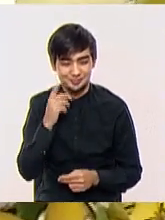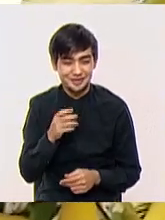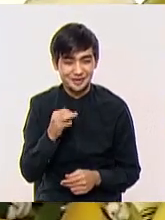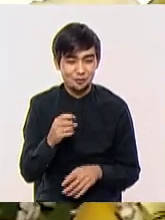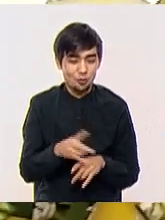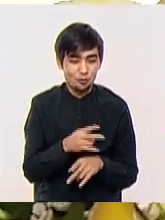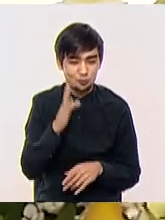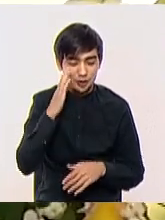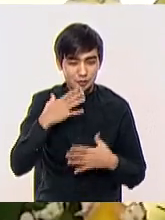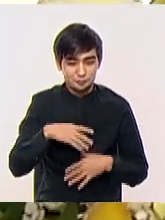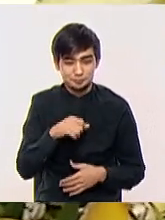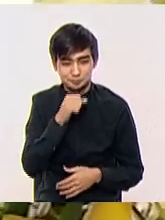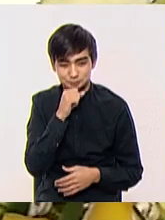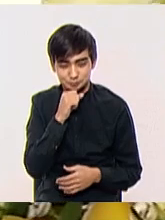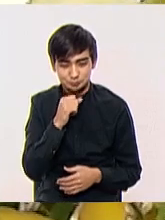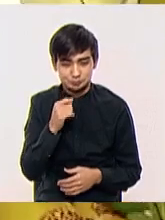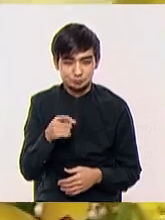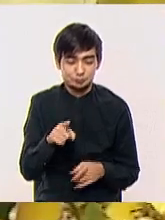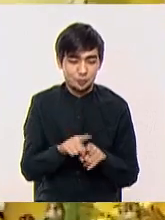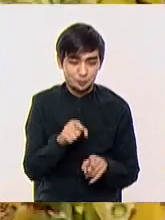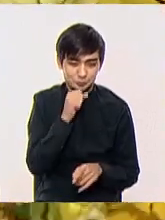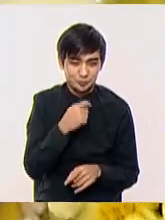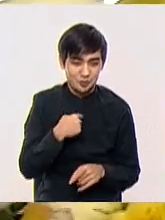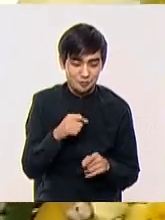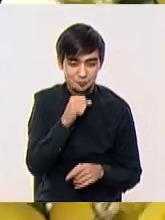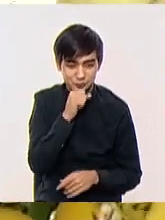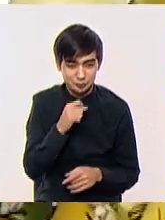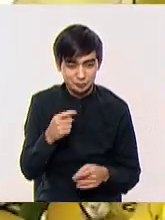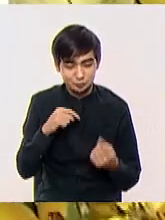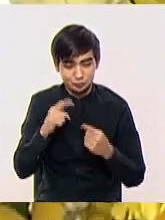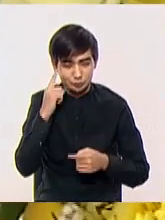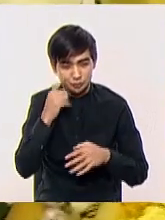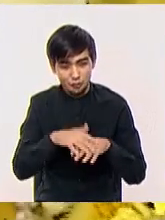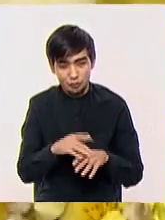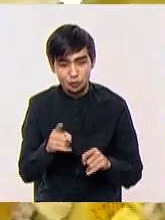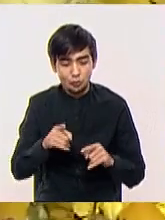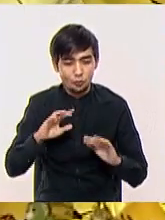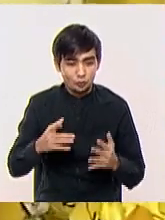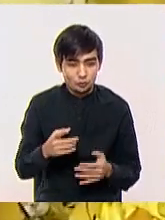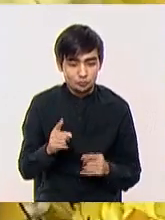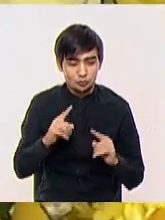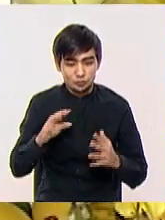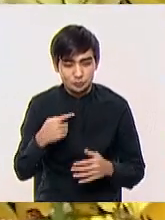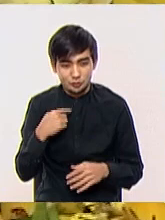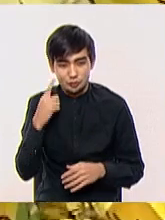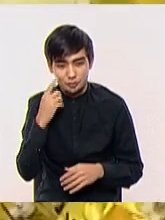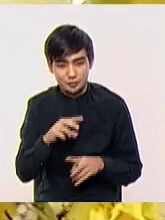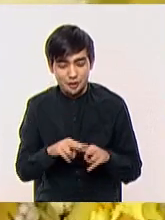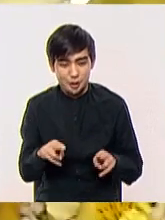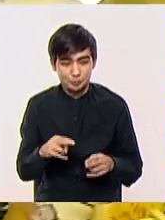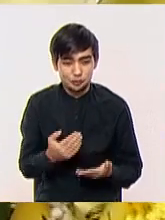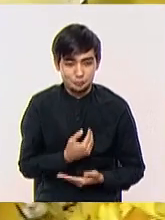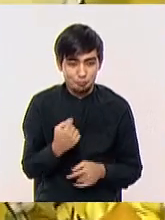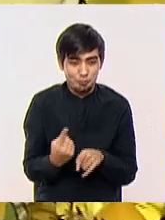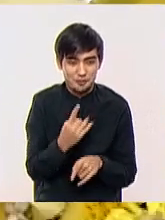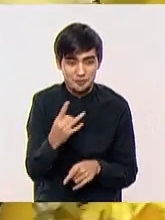не спали, молча. И он молчит, и я молчу. Сами себе думаем, что это произошло, что это. У нас такое в жизни,